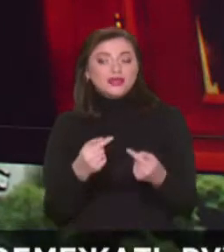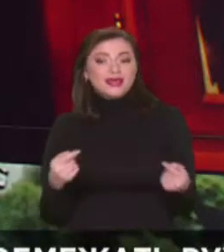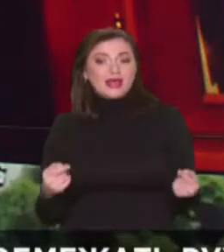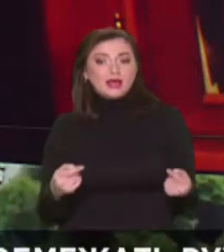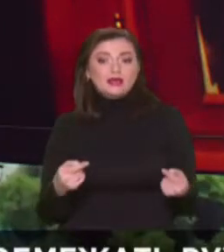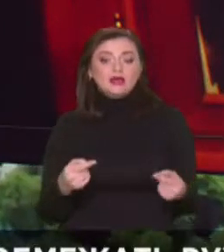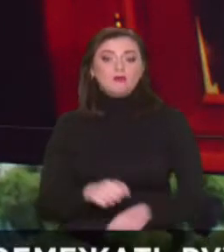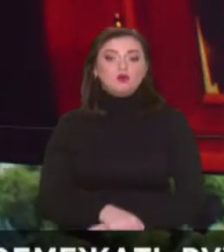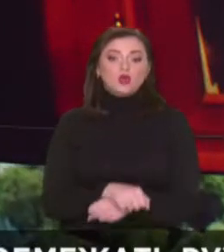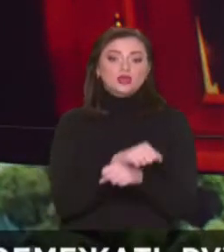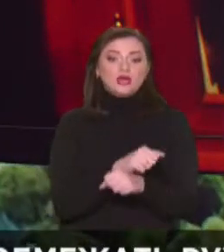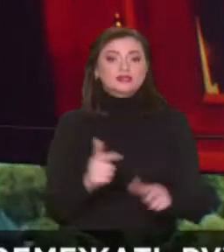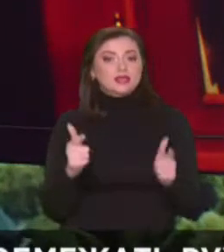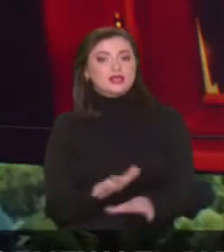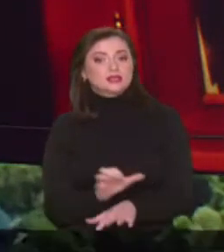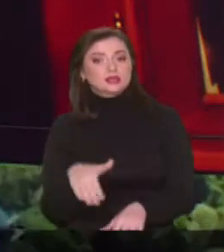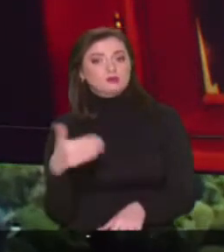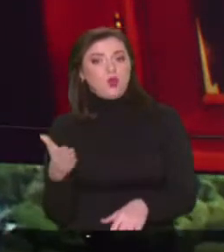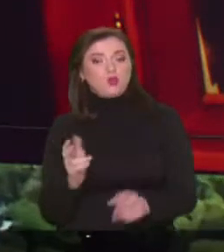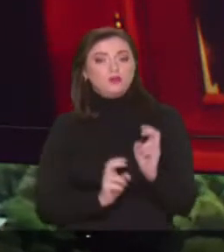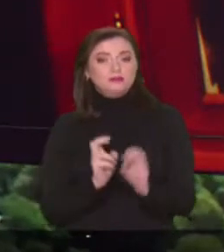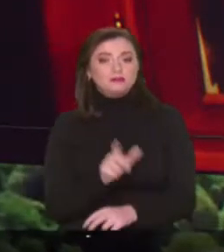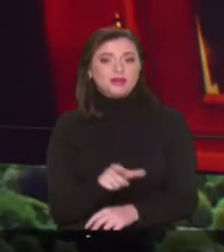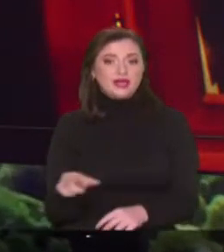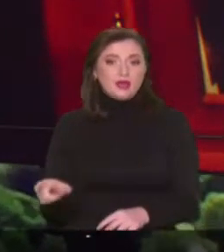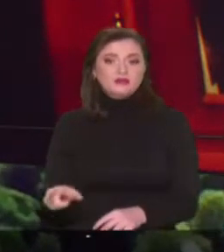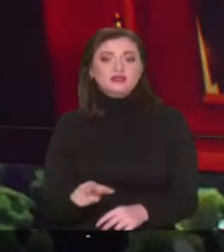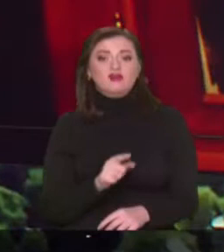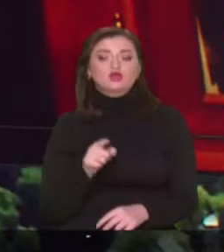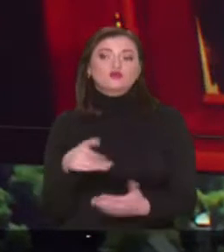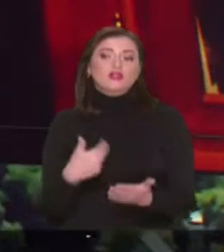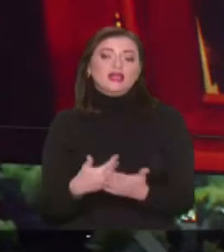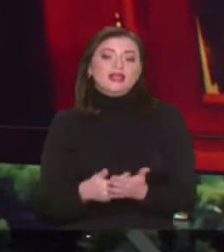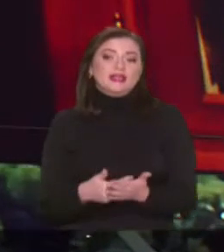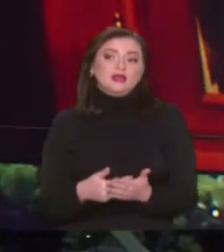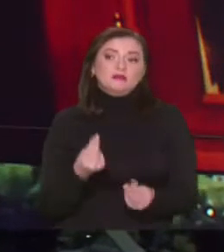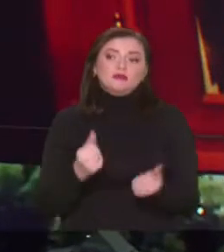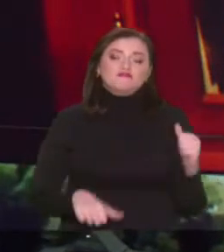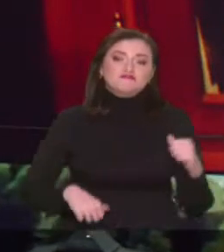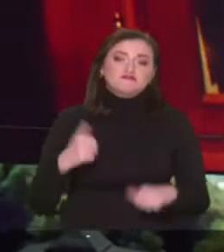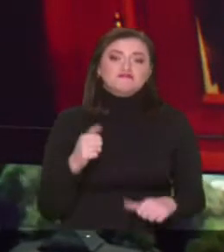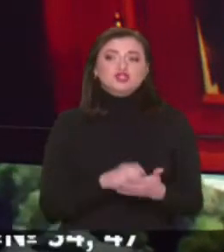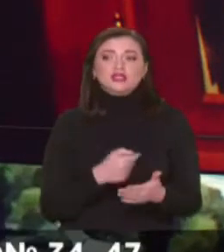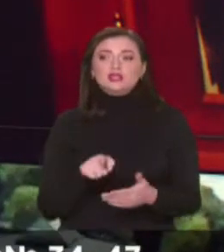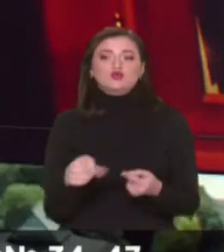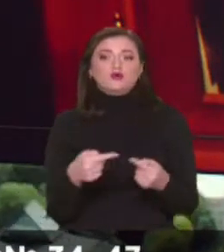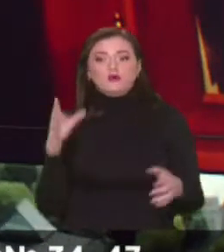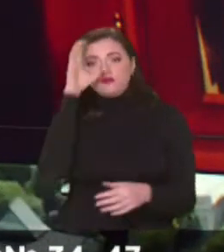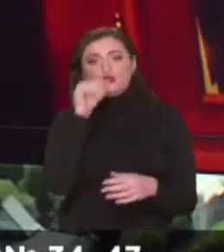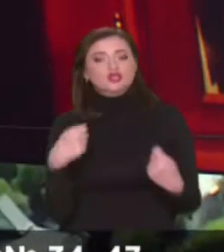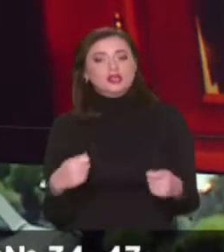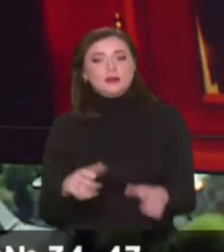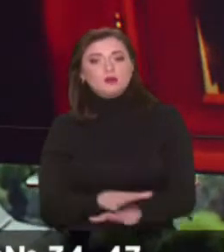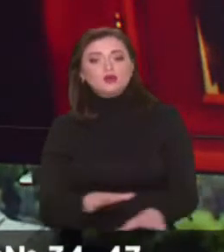протестів, ніякої незгоди з боку підприємців тих самих, про те, що вони нібито несуть збитки через те, що їхня продукція вночі не